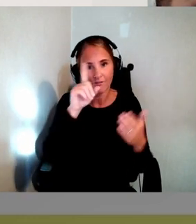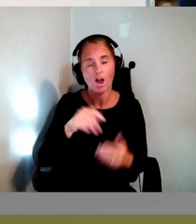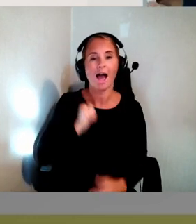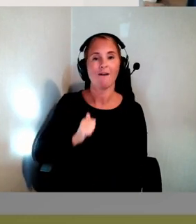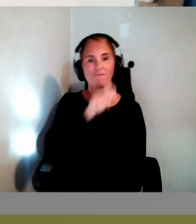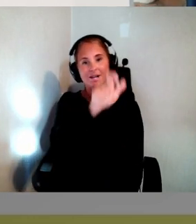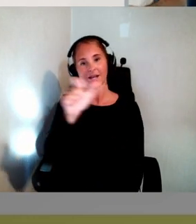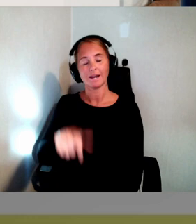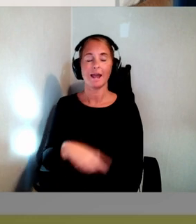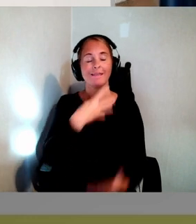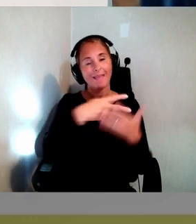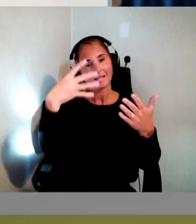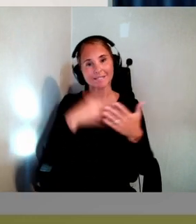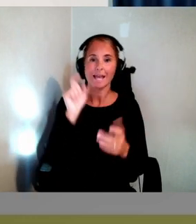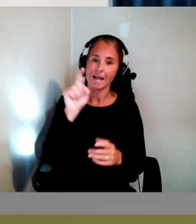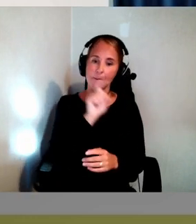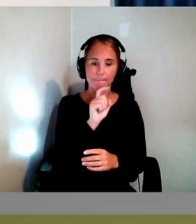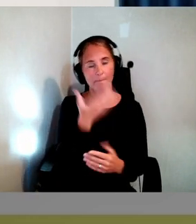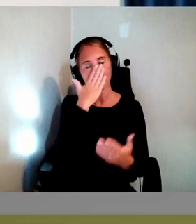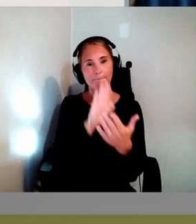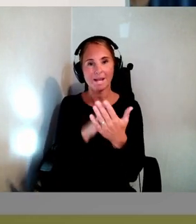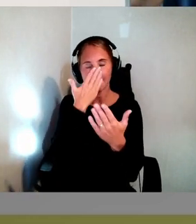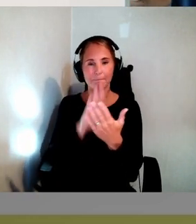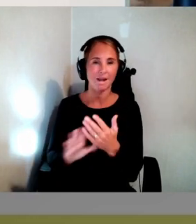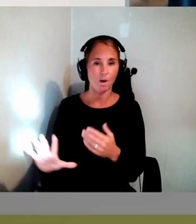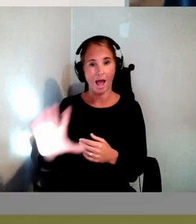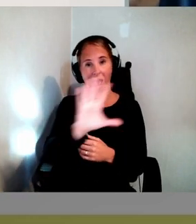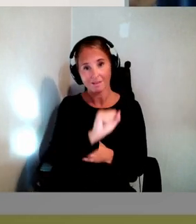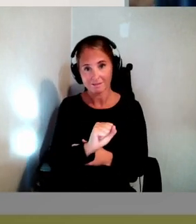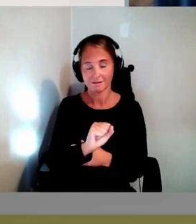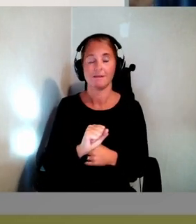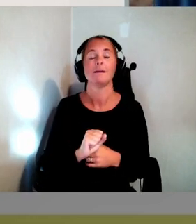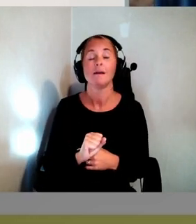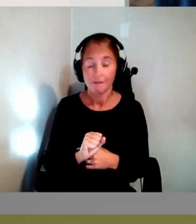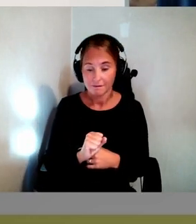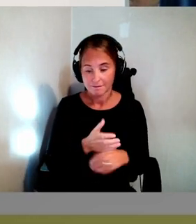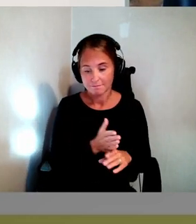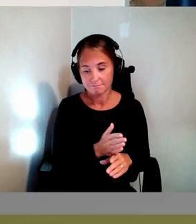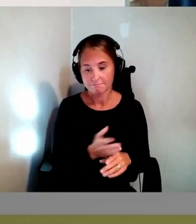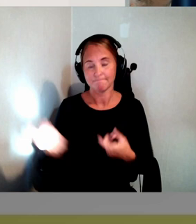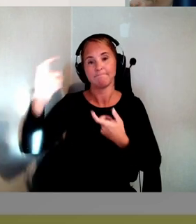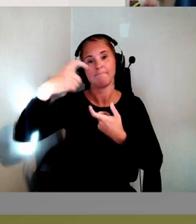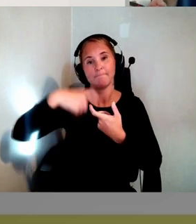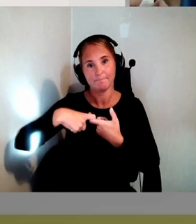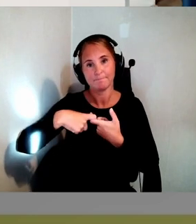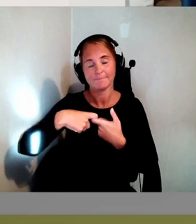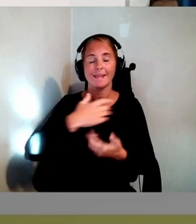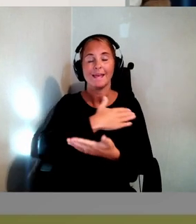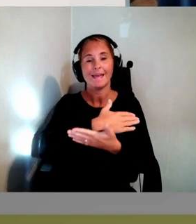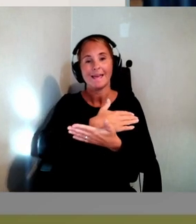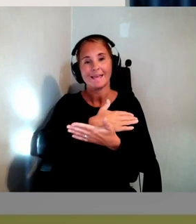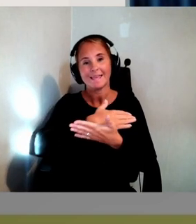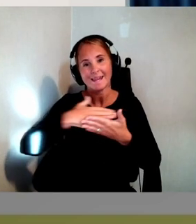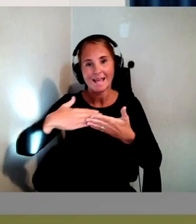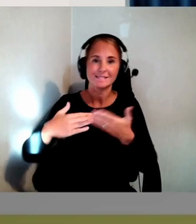och bilder och allt sånt och det leder ju in på då Eh gränssnitt och